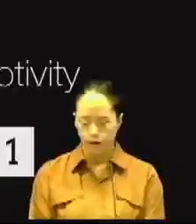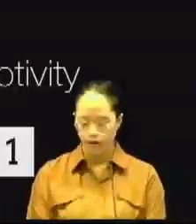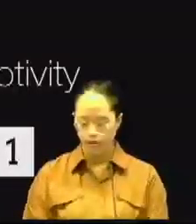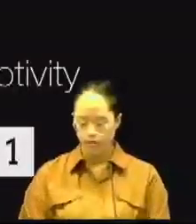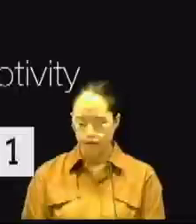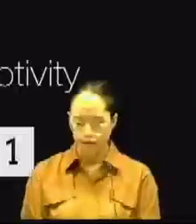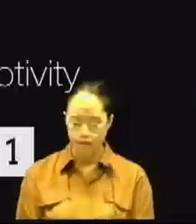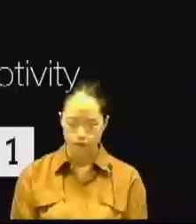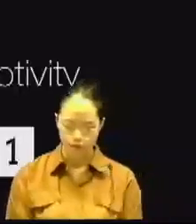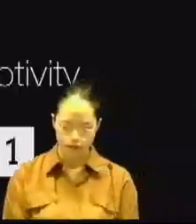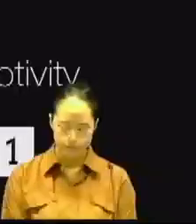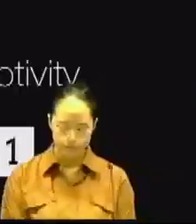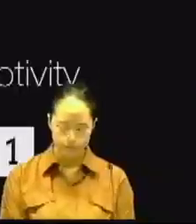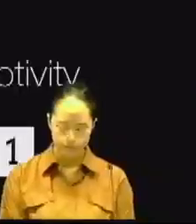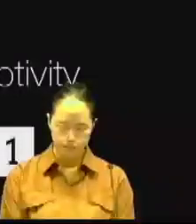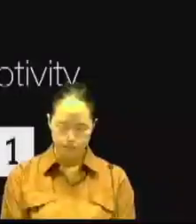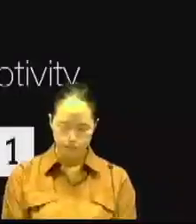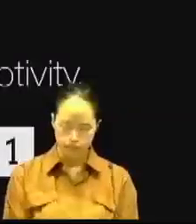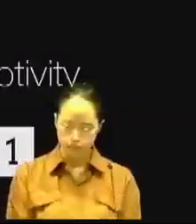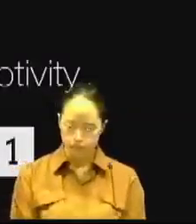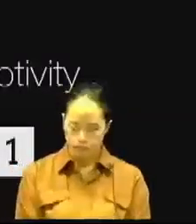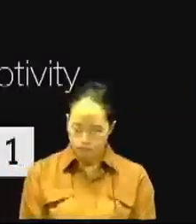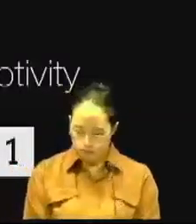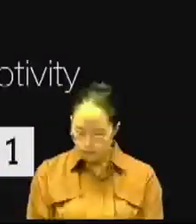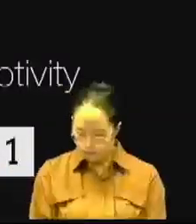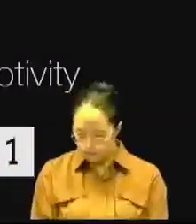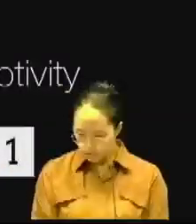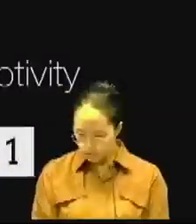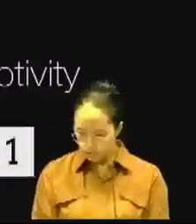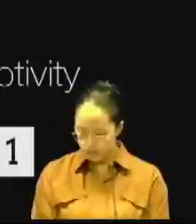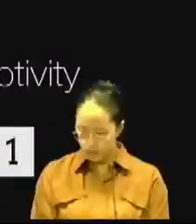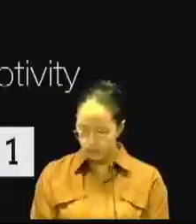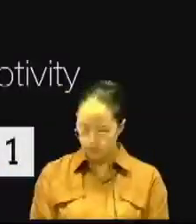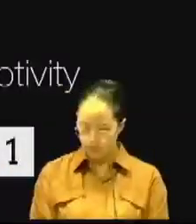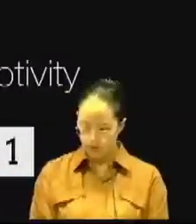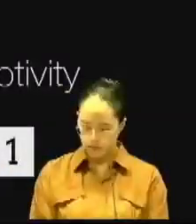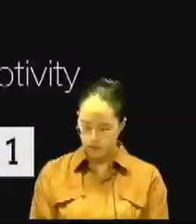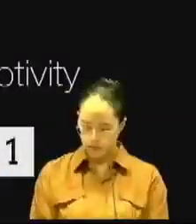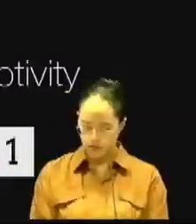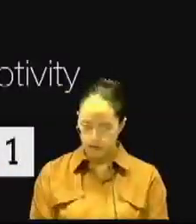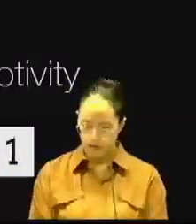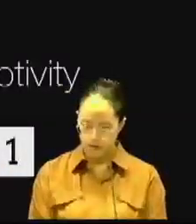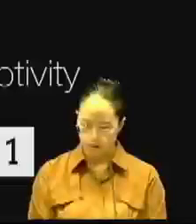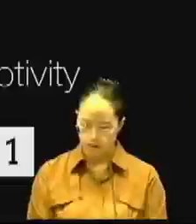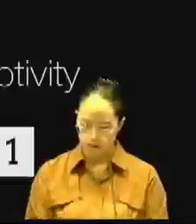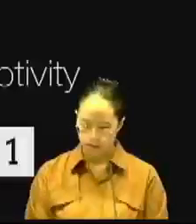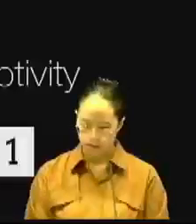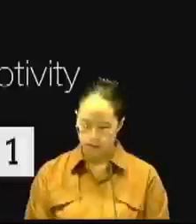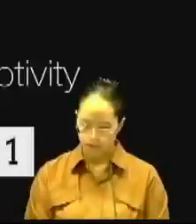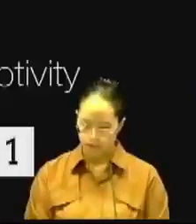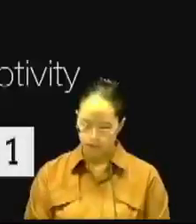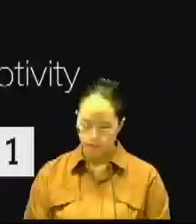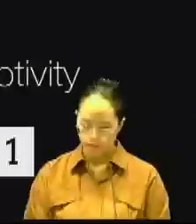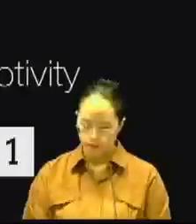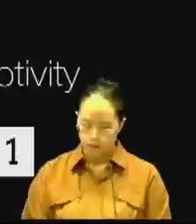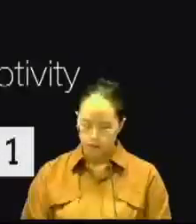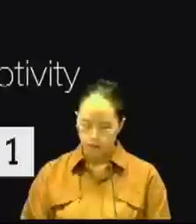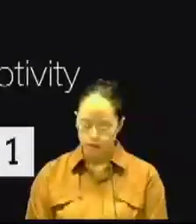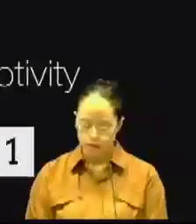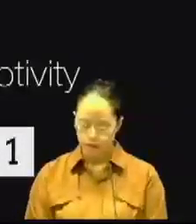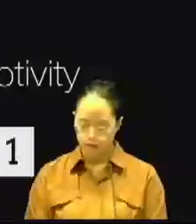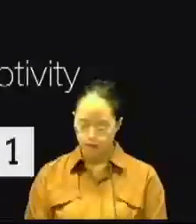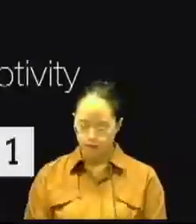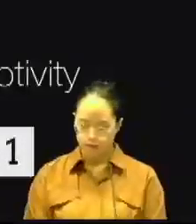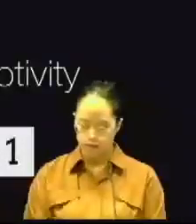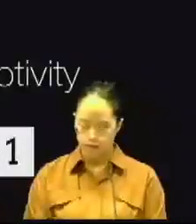我们看这个居鲁士的这个圆柱体是一个非常重要的一个证据。这里